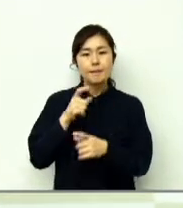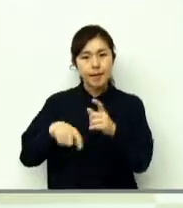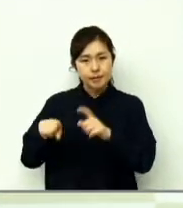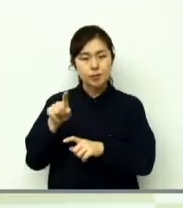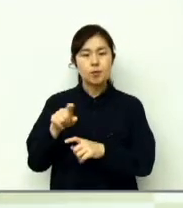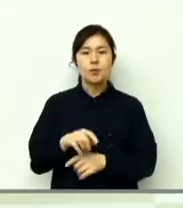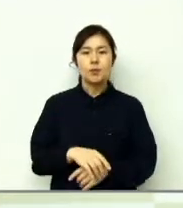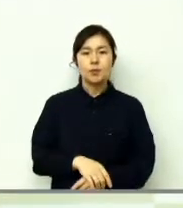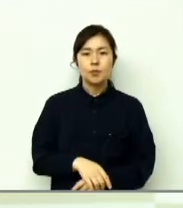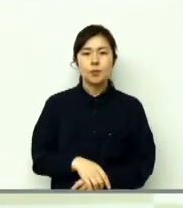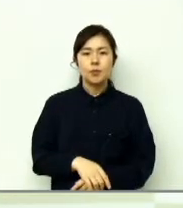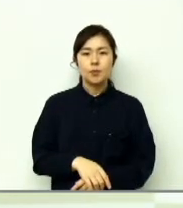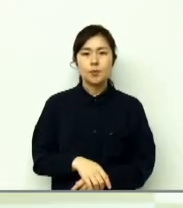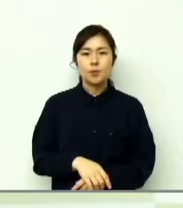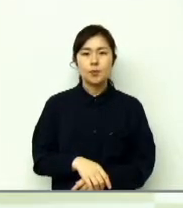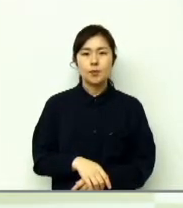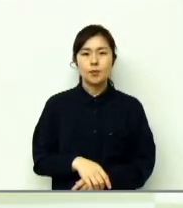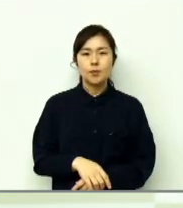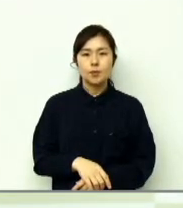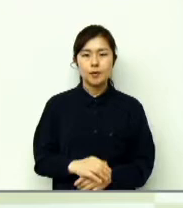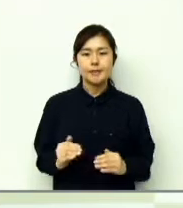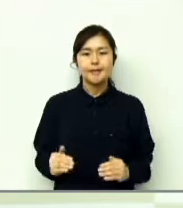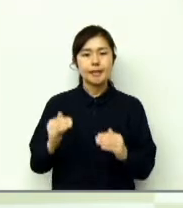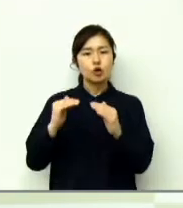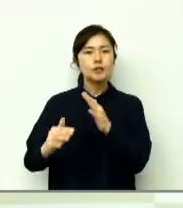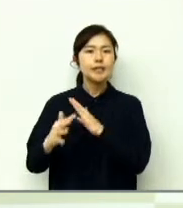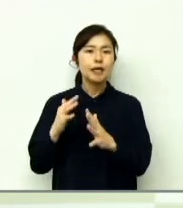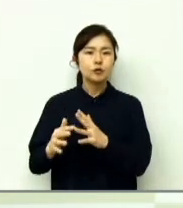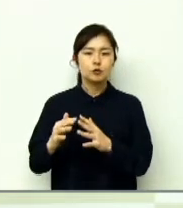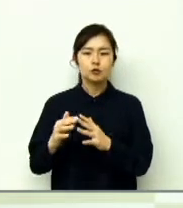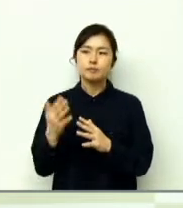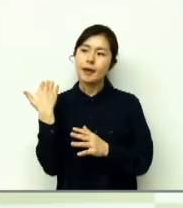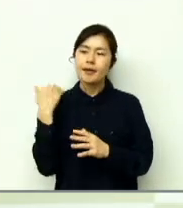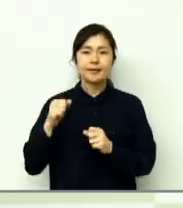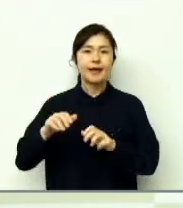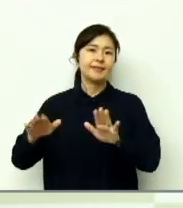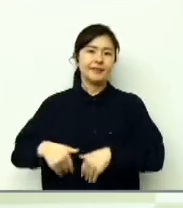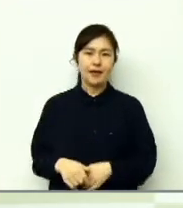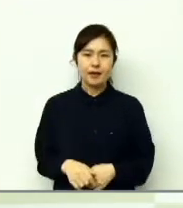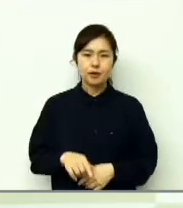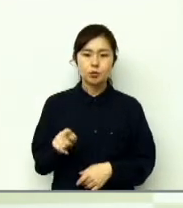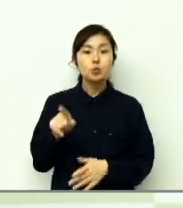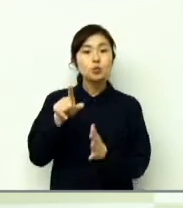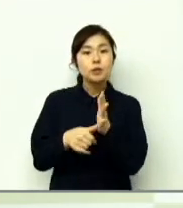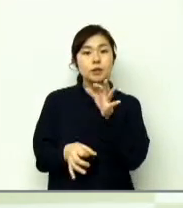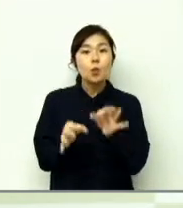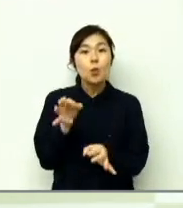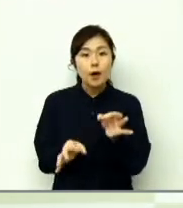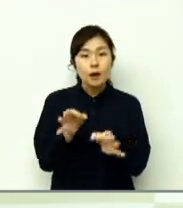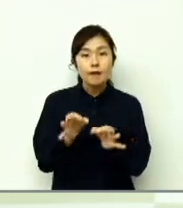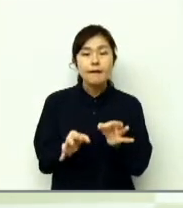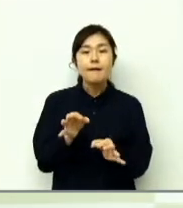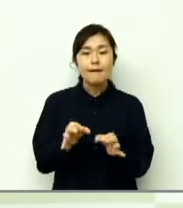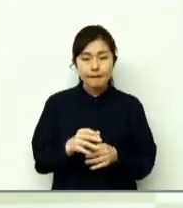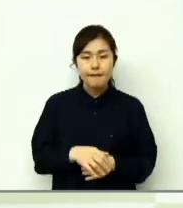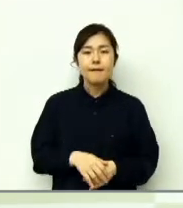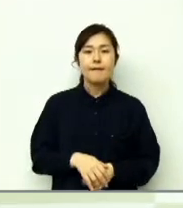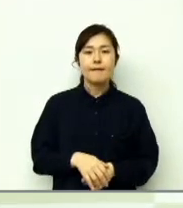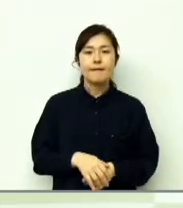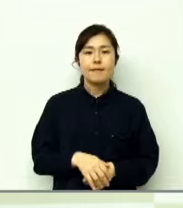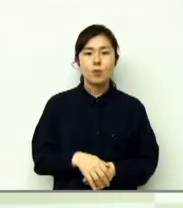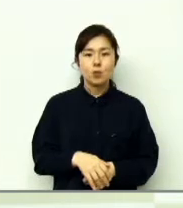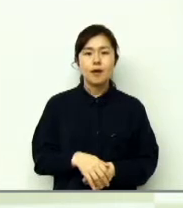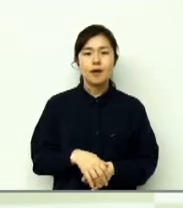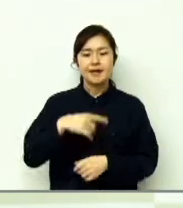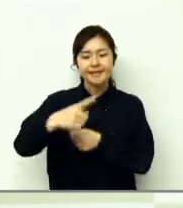年前期2期目の時に実施しました成長戦略の評価についてはですね、まあ、1期目の時には毎年やってたんですけども